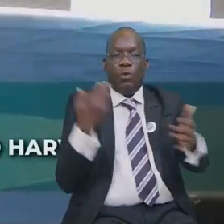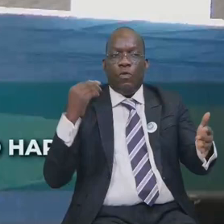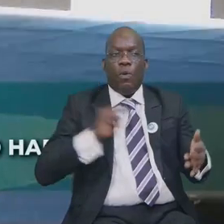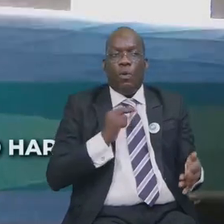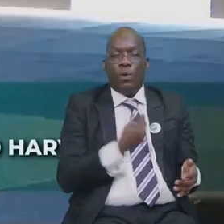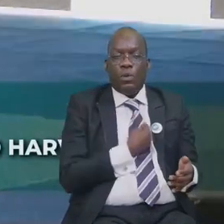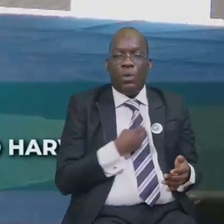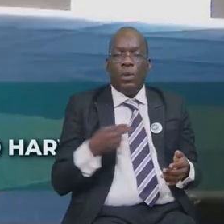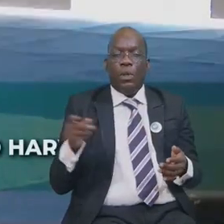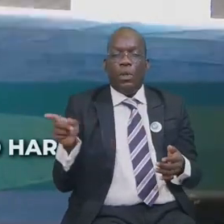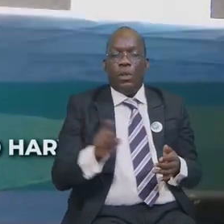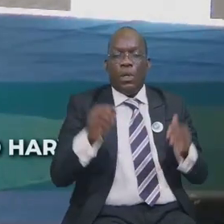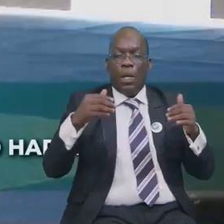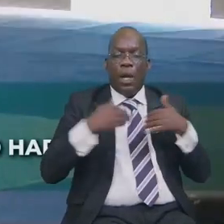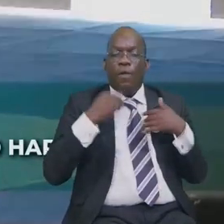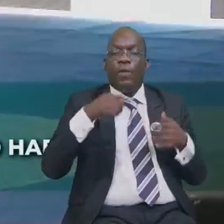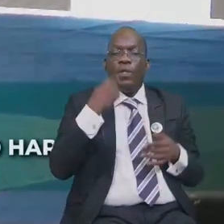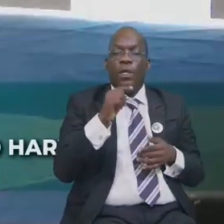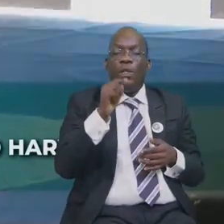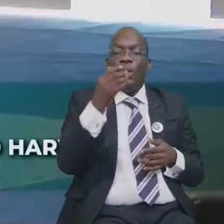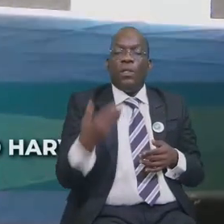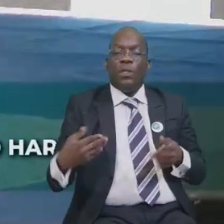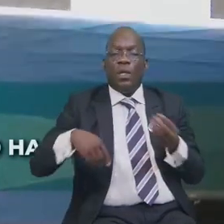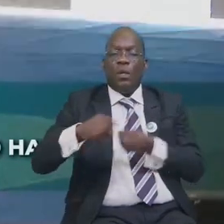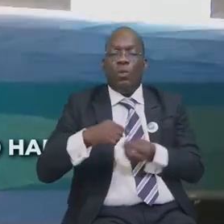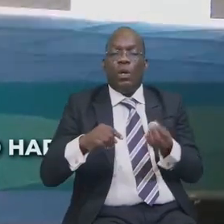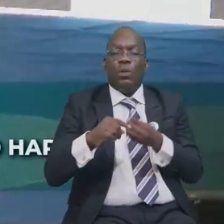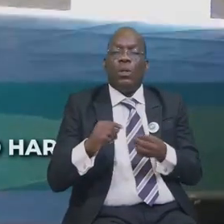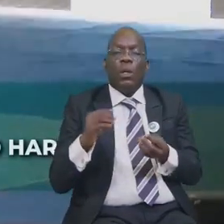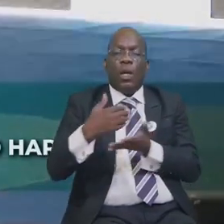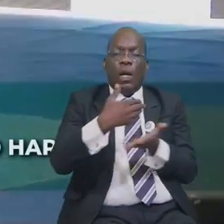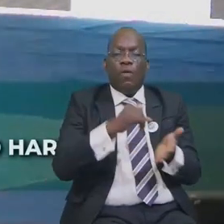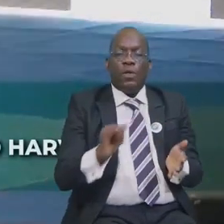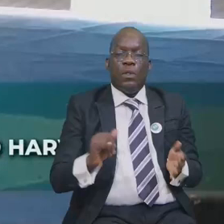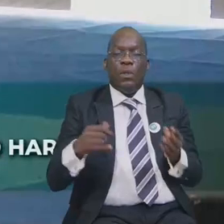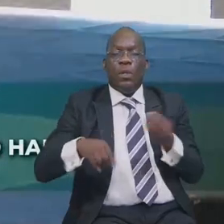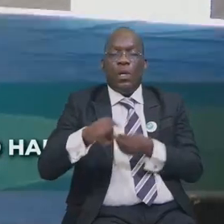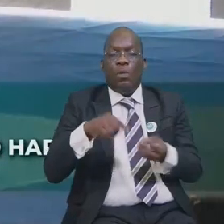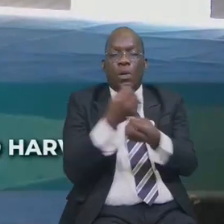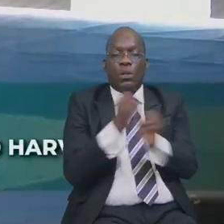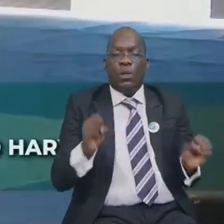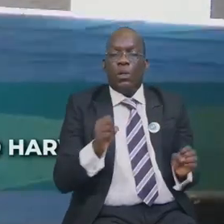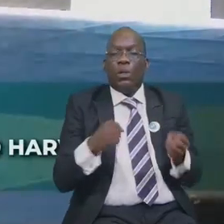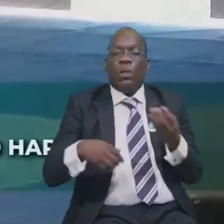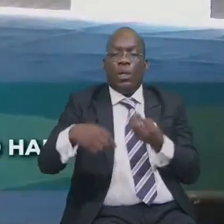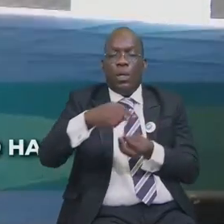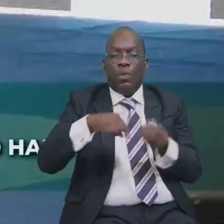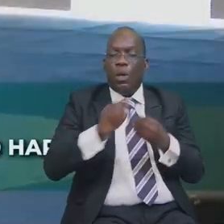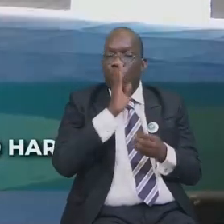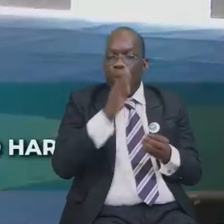ont dit des choses sur la moisson, sur le salut, sur la nouvelle naissance